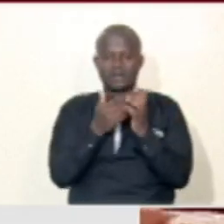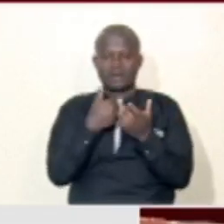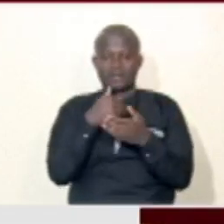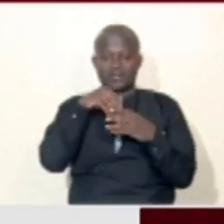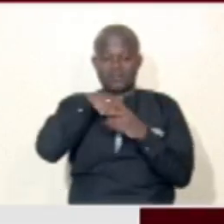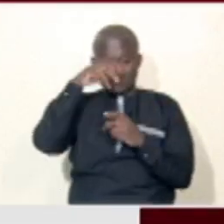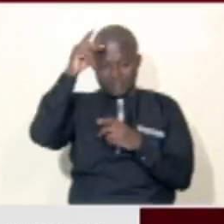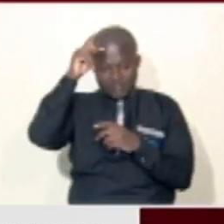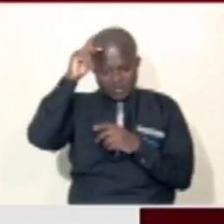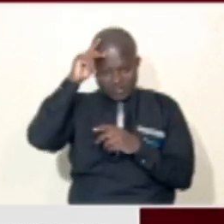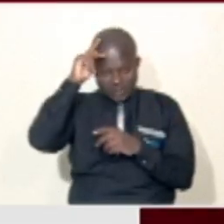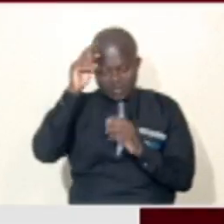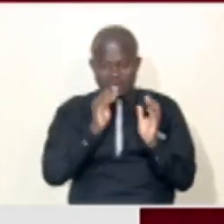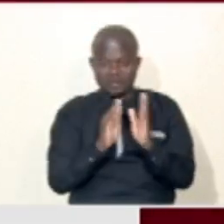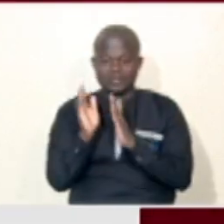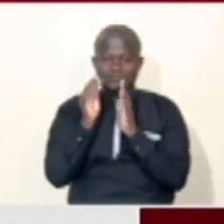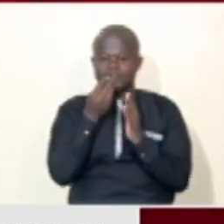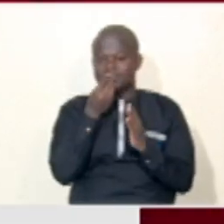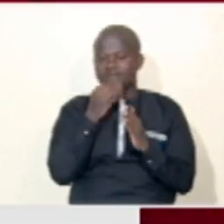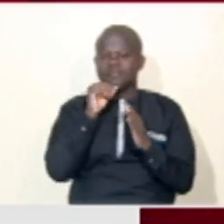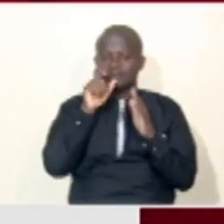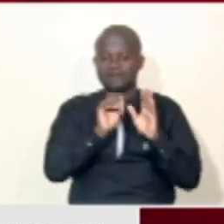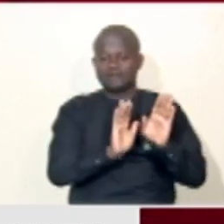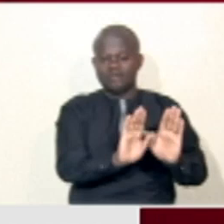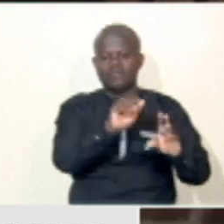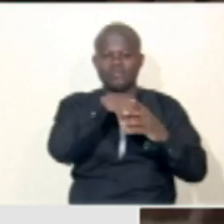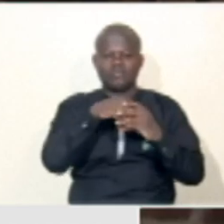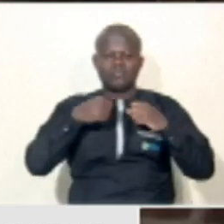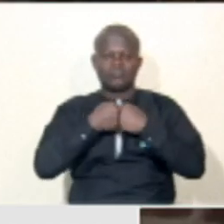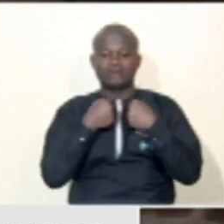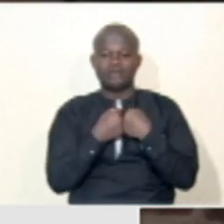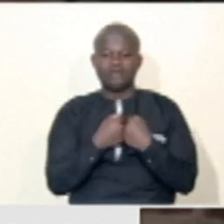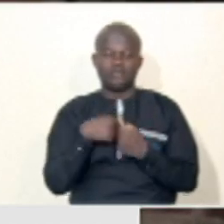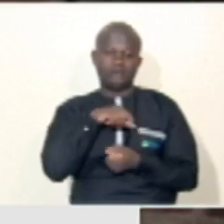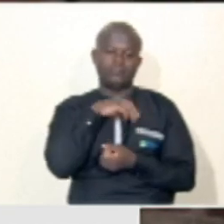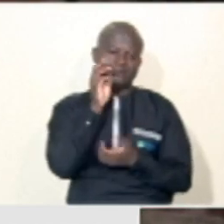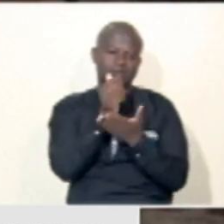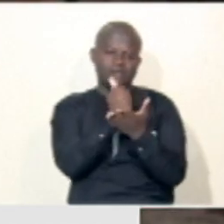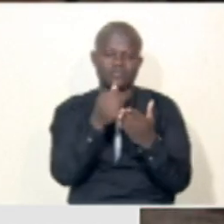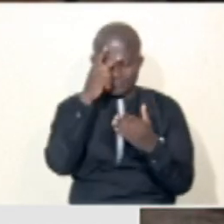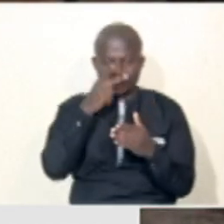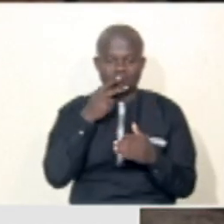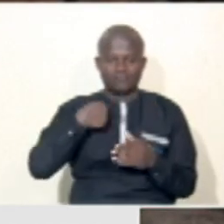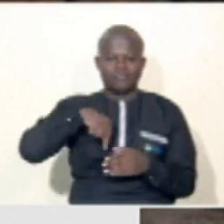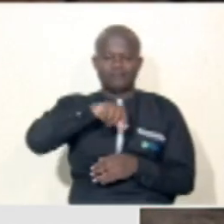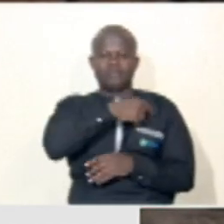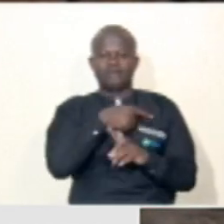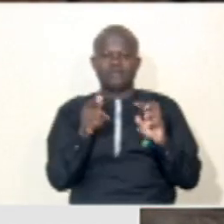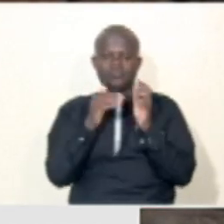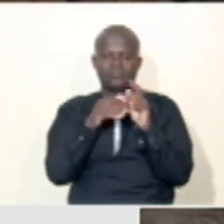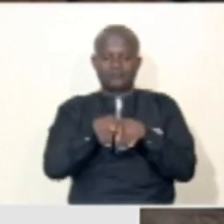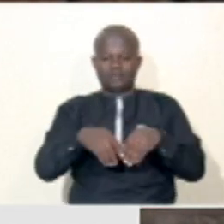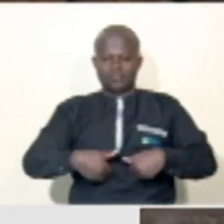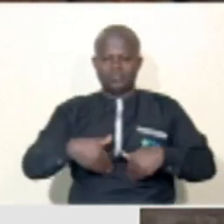nabafiteho ubumenyi bwo gutegura amafunguro badakwiye gusigara muri uru rugamba. Tuzafasha ababyeyi bacu ndetse